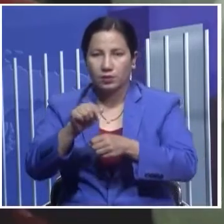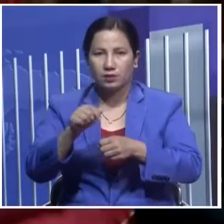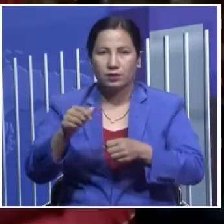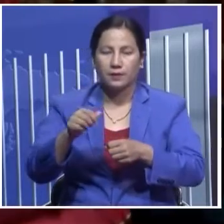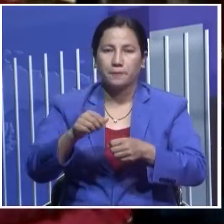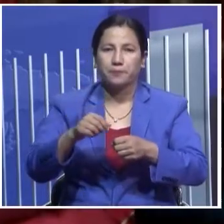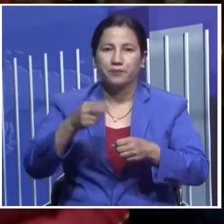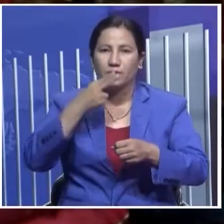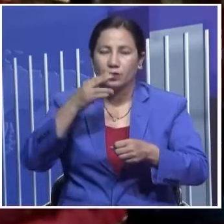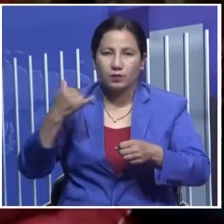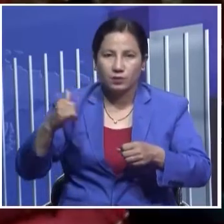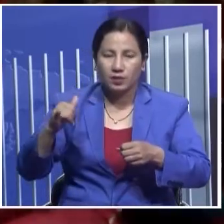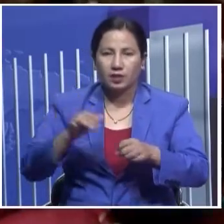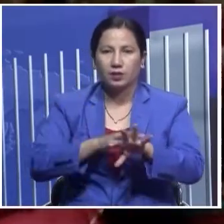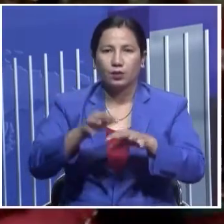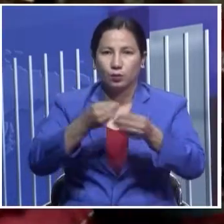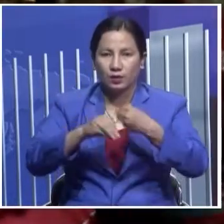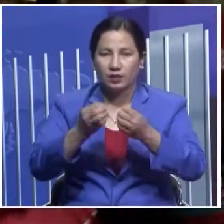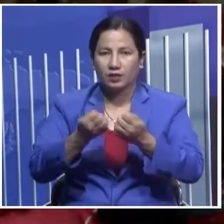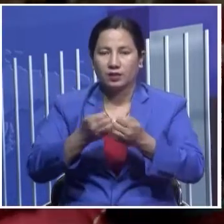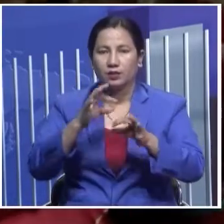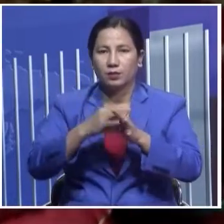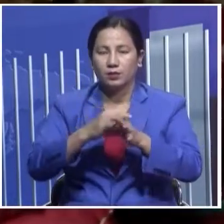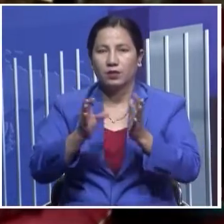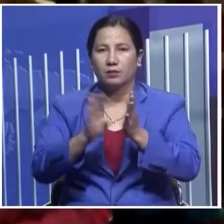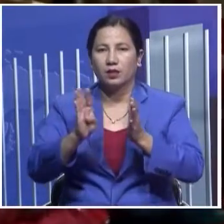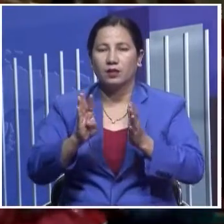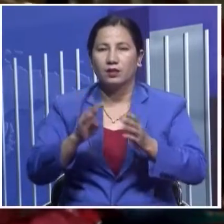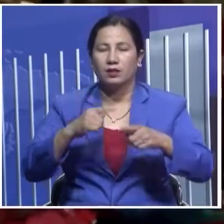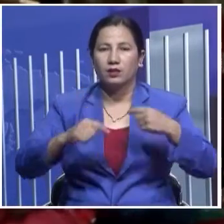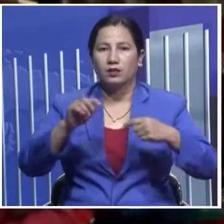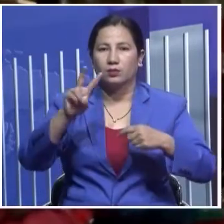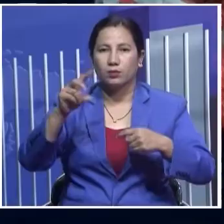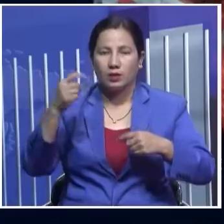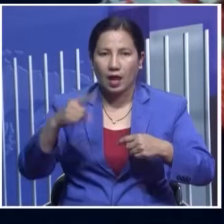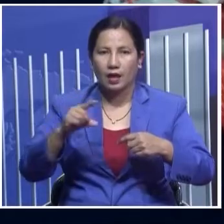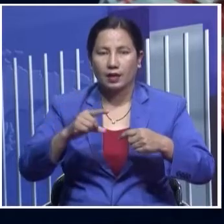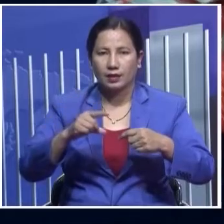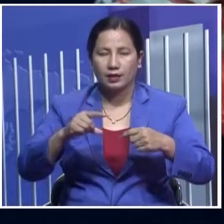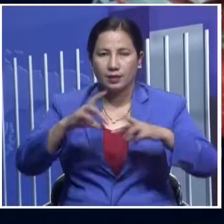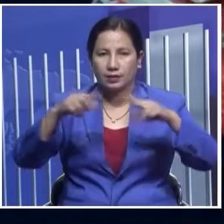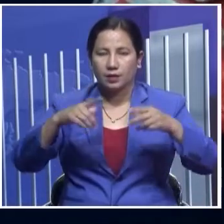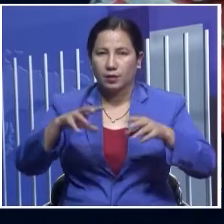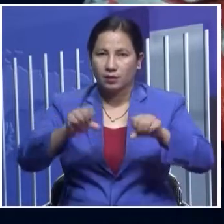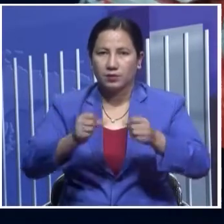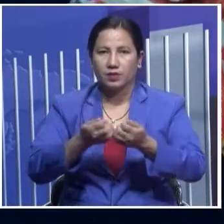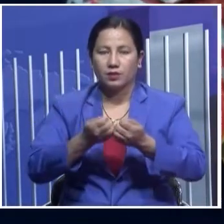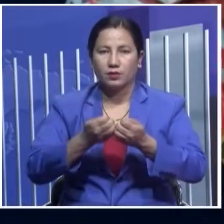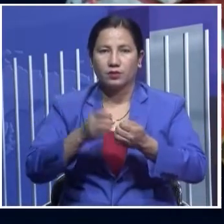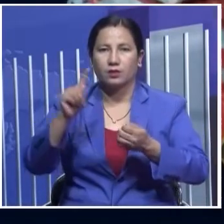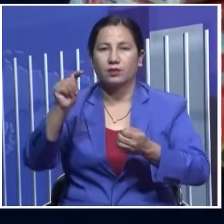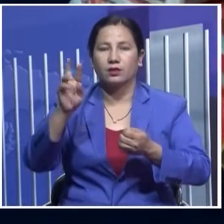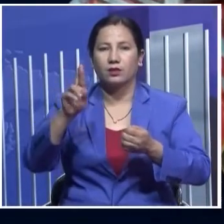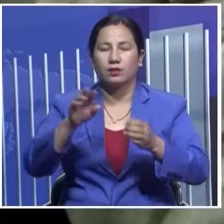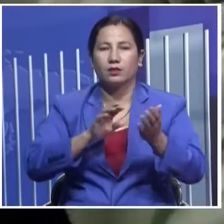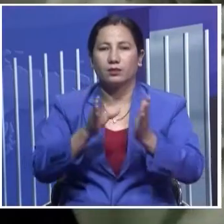इजाजत नलिई सुर्ती जन्य पदार्थहरू बिक्री वितरण गर्ने व्यवसायहरूबाट करिब 2 लाख बराबरका सामान पनि बरामद गरिएको छ। करदाता